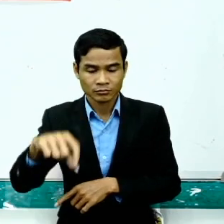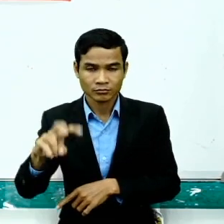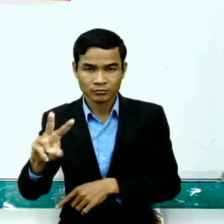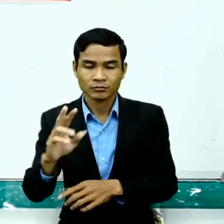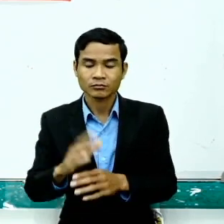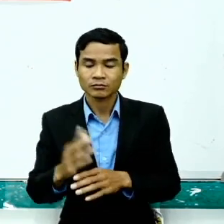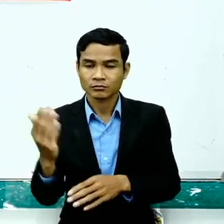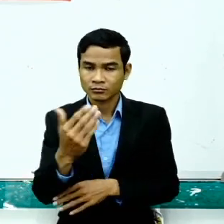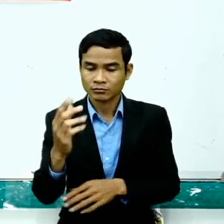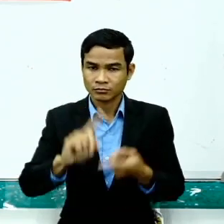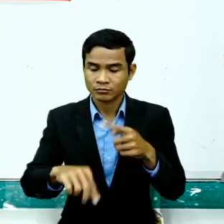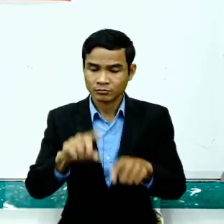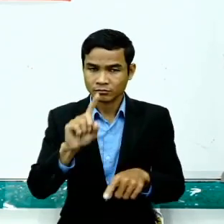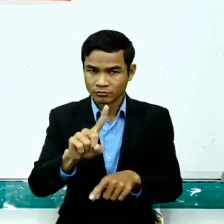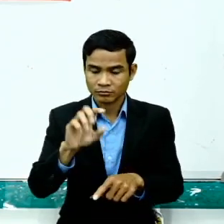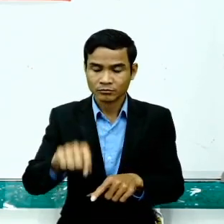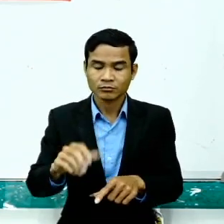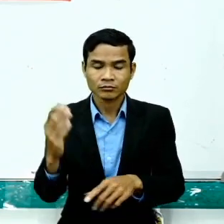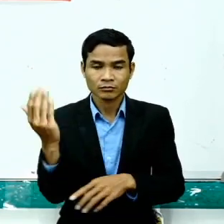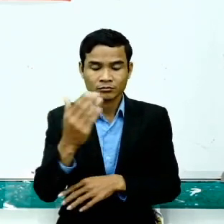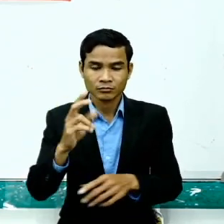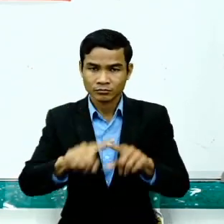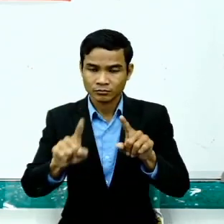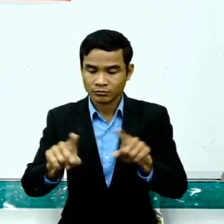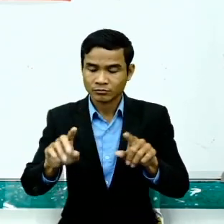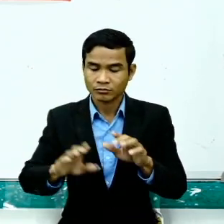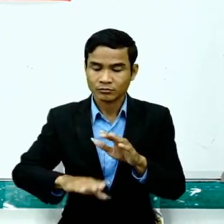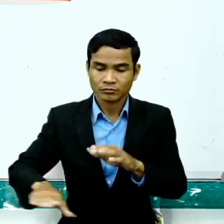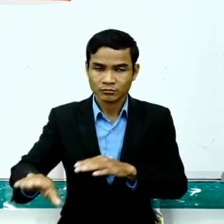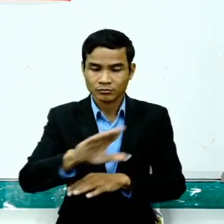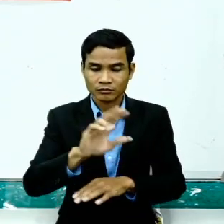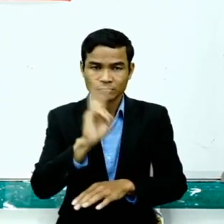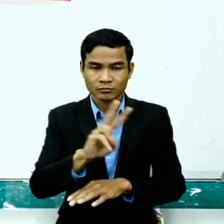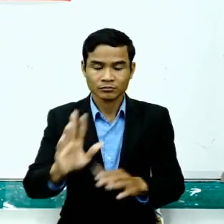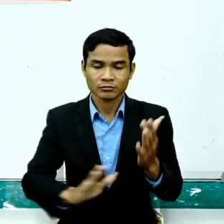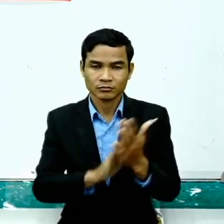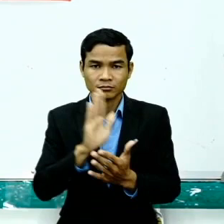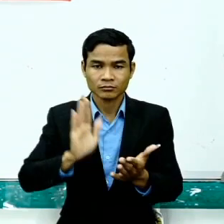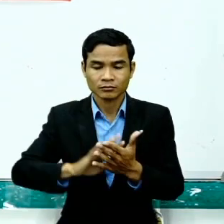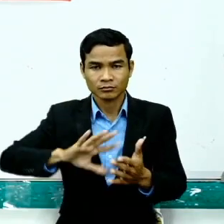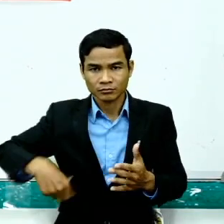xài ca bởi thịnh đi bỏ lịch muối chà nâng tu nền nế đầy miệng nở cổ rì thịnh đi